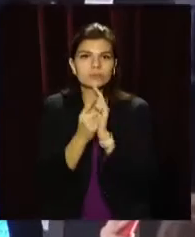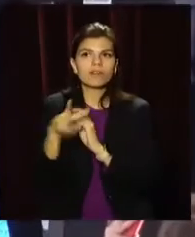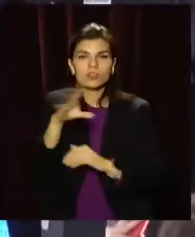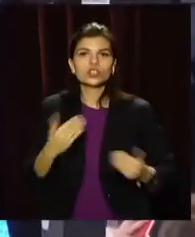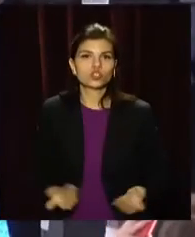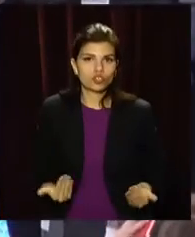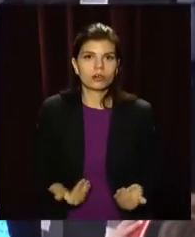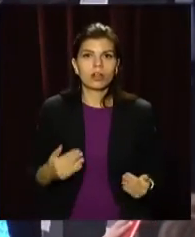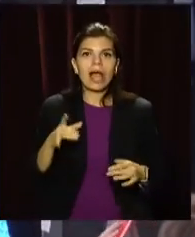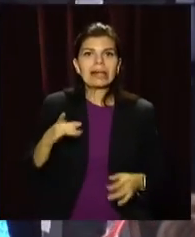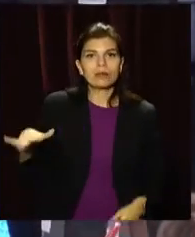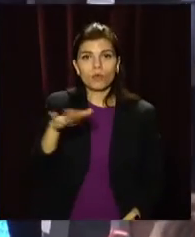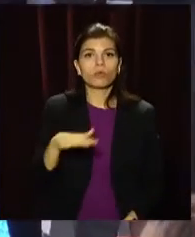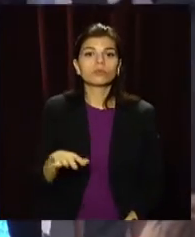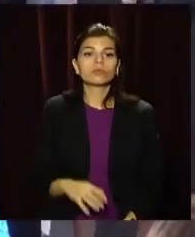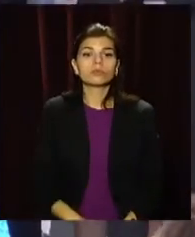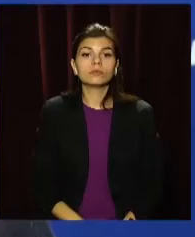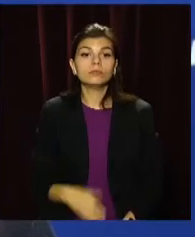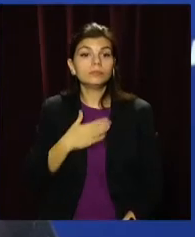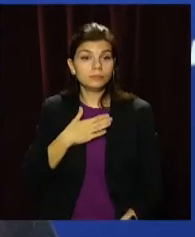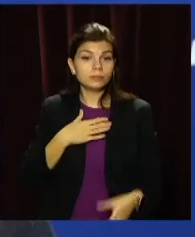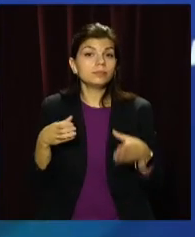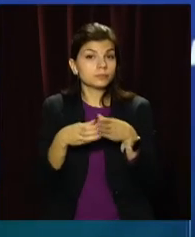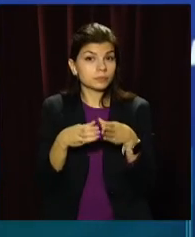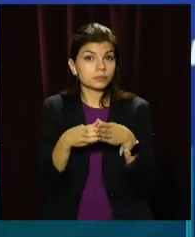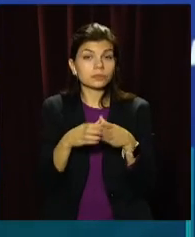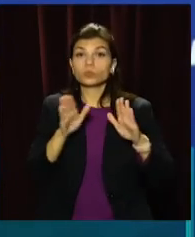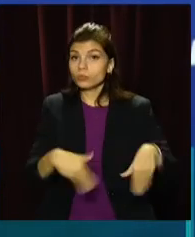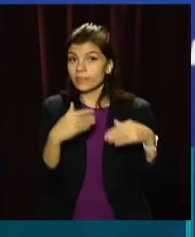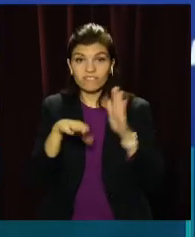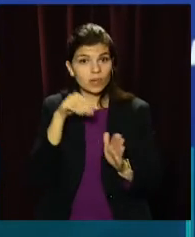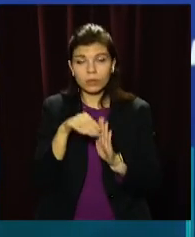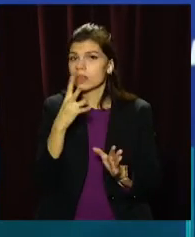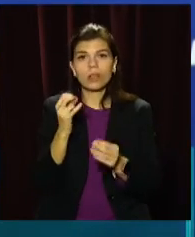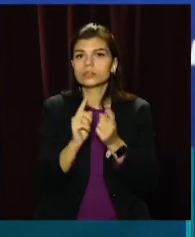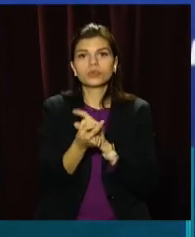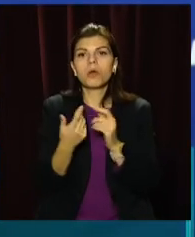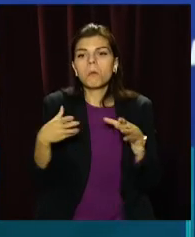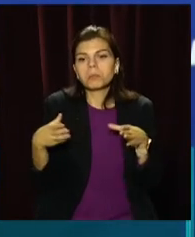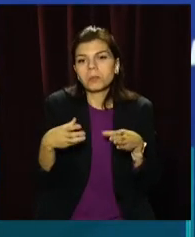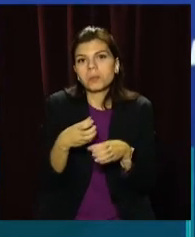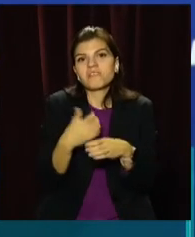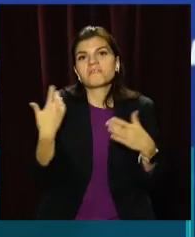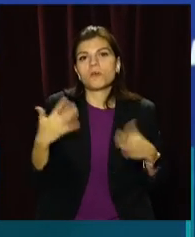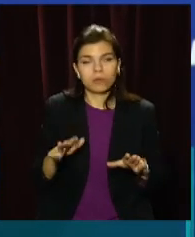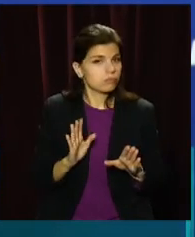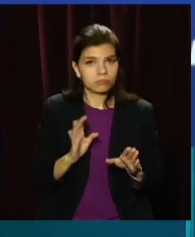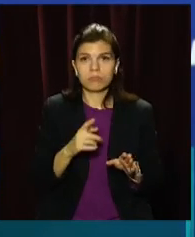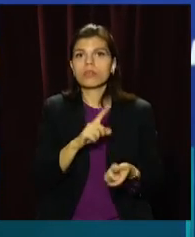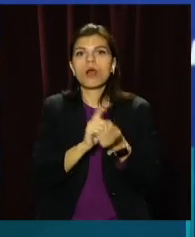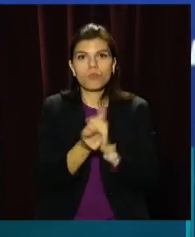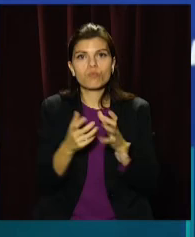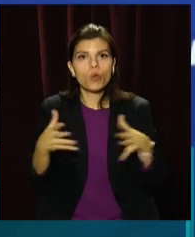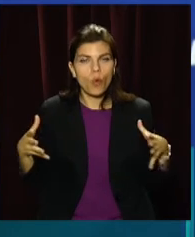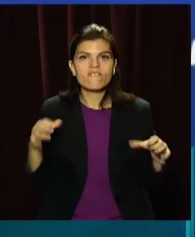без винятку жителів регіону. Наша команда після виборів не становиться менше. У них з'являється